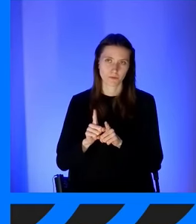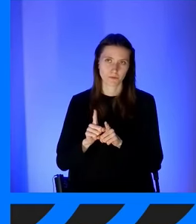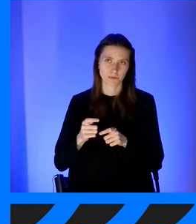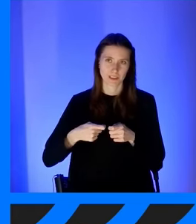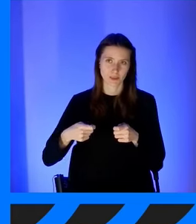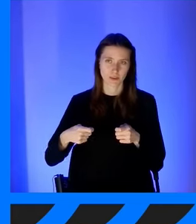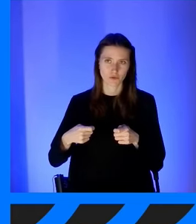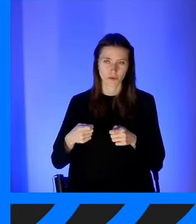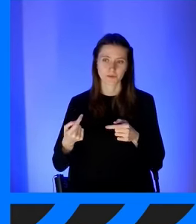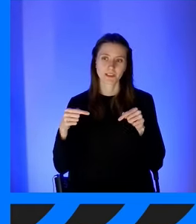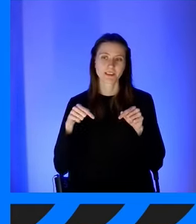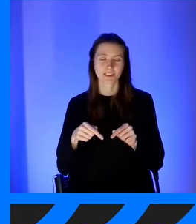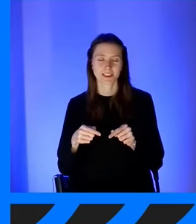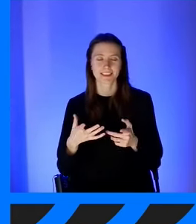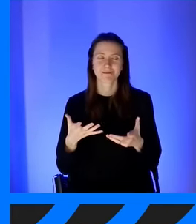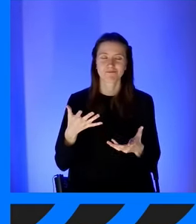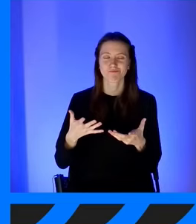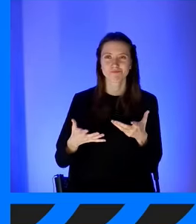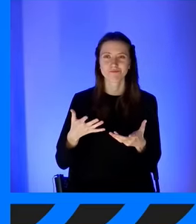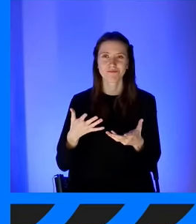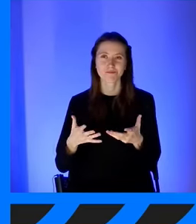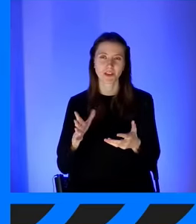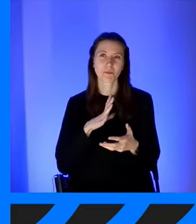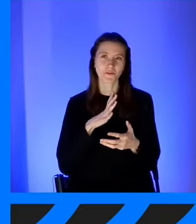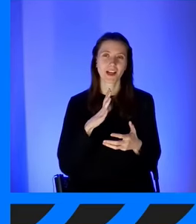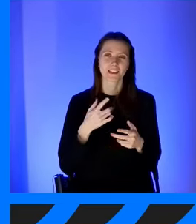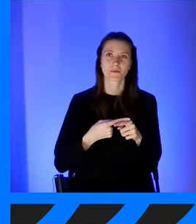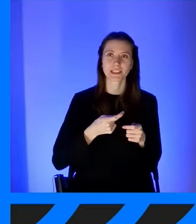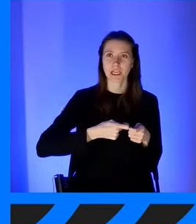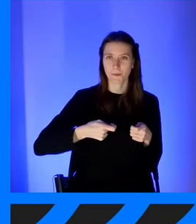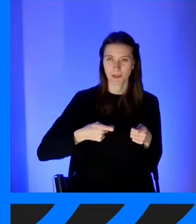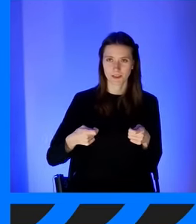здесь где-то это тормозит в том плане,